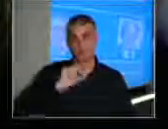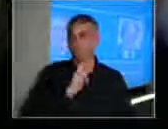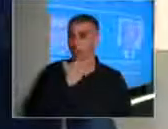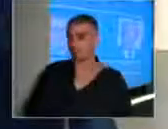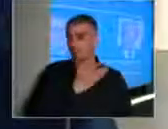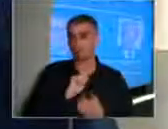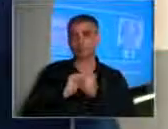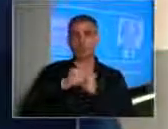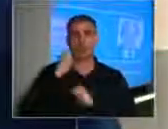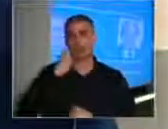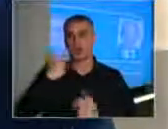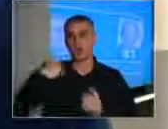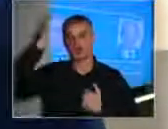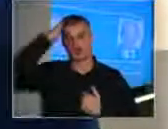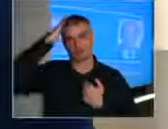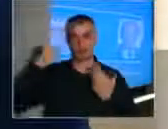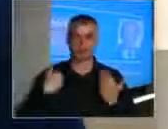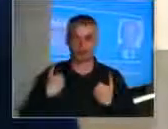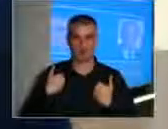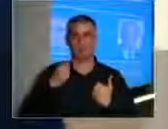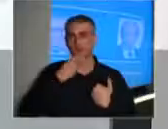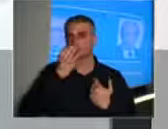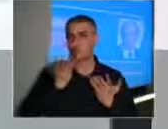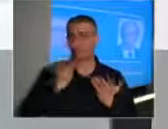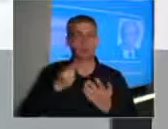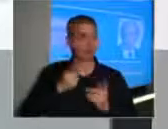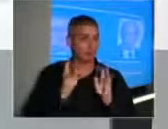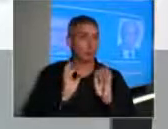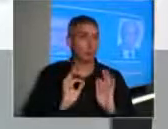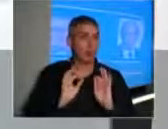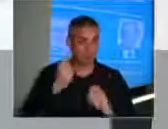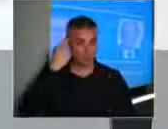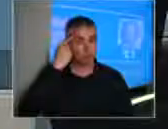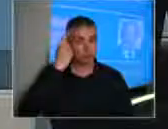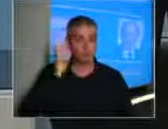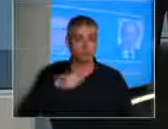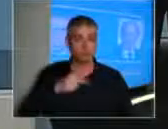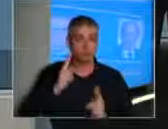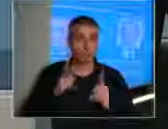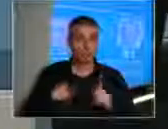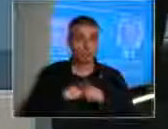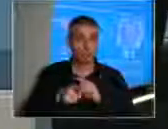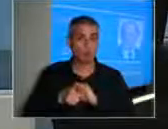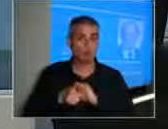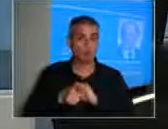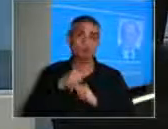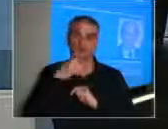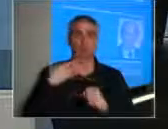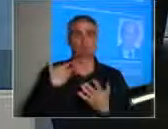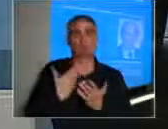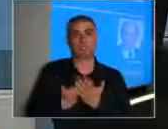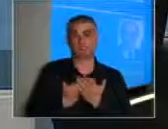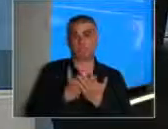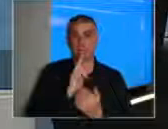גנץ, או איילת שקד ונפתלי בנט. זאת שאלת הבחירות האמיתית. אתה באמת חושב שיש תרחיש כזה שהוא יציע